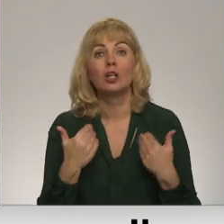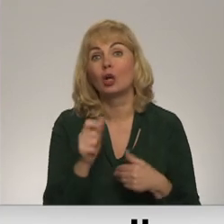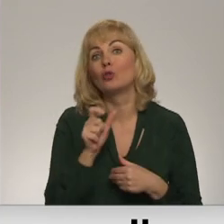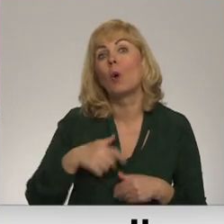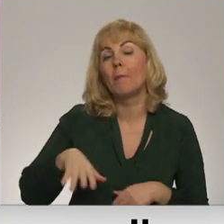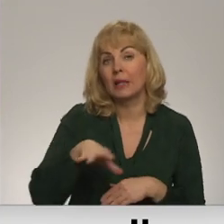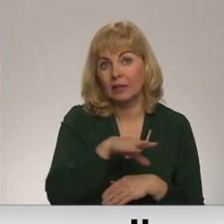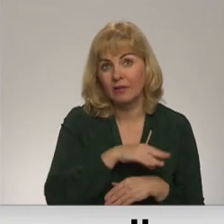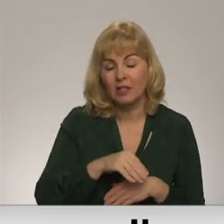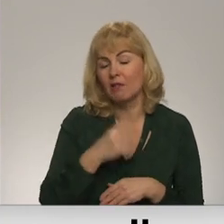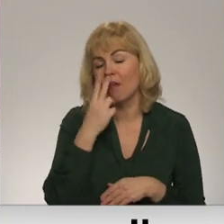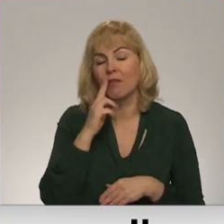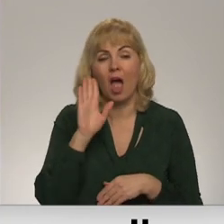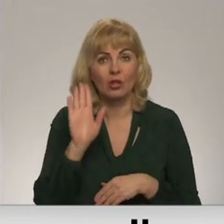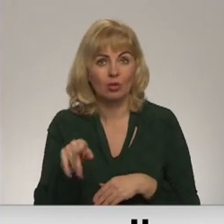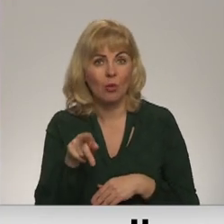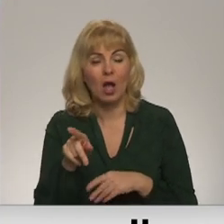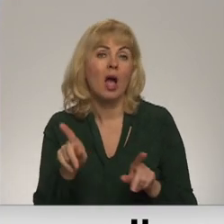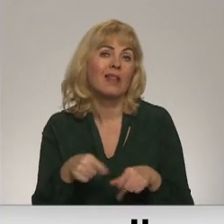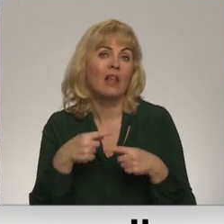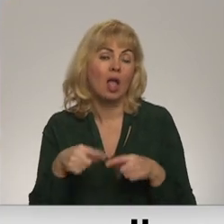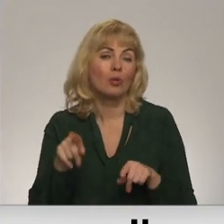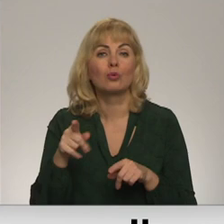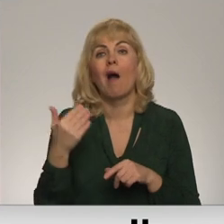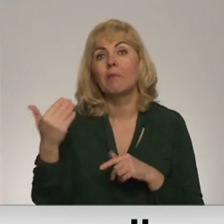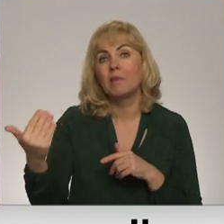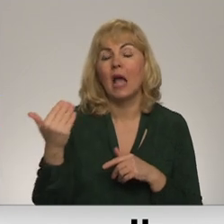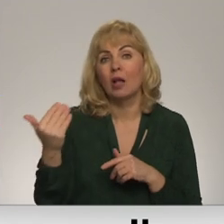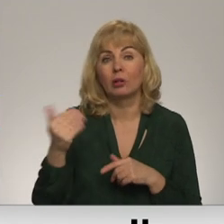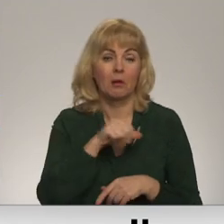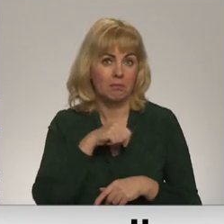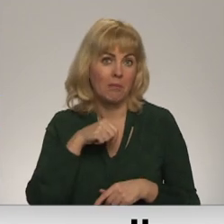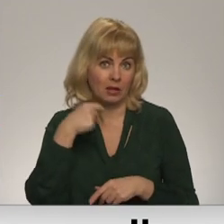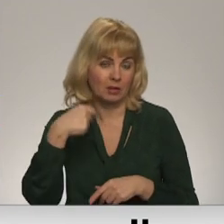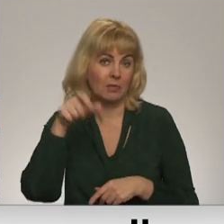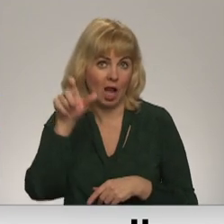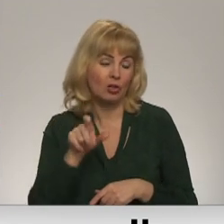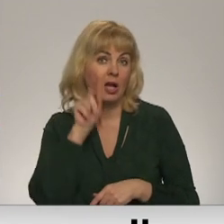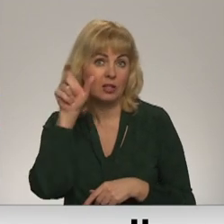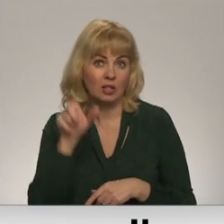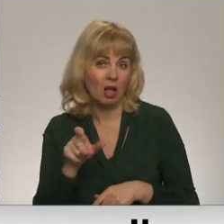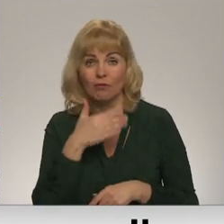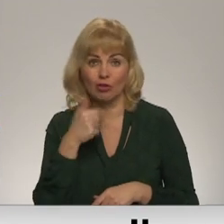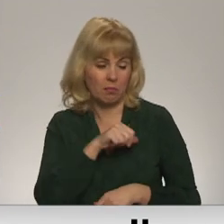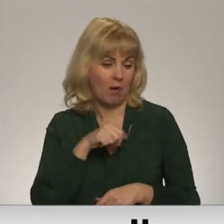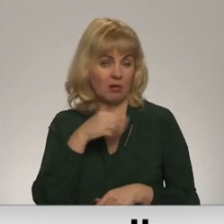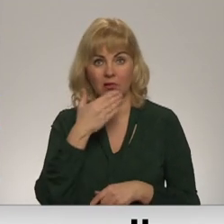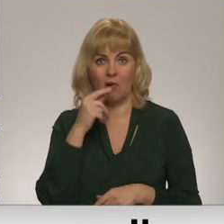visi, neskatoties uz to etnisku piederību. Pats prezidents Zelenskis, viņš nav Ukrainas